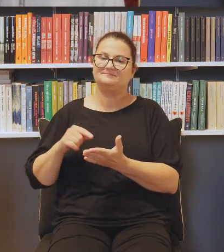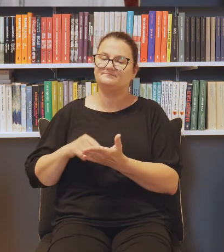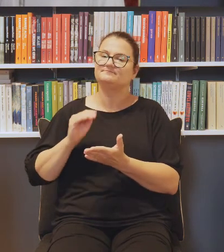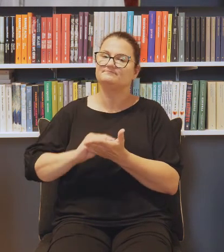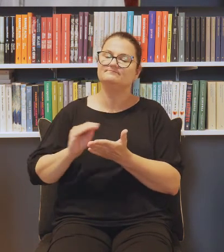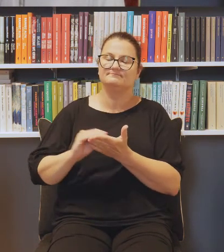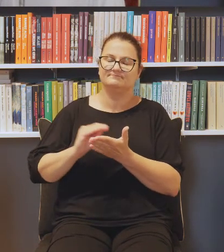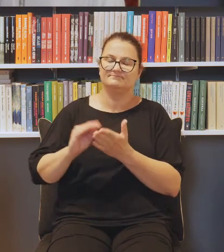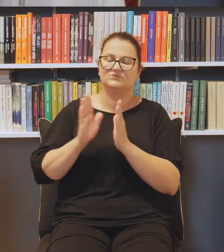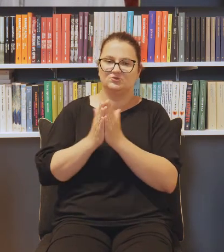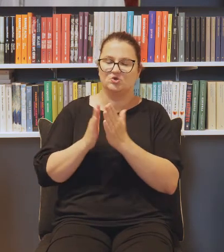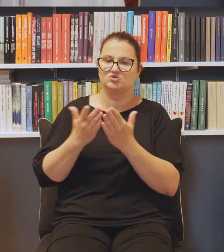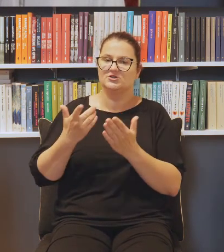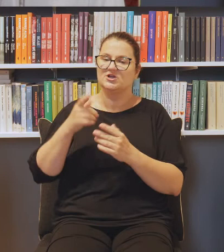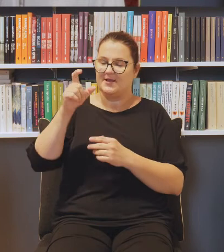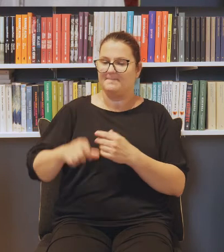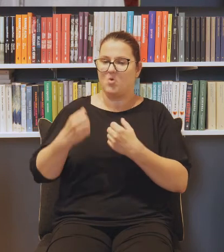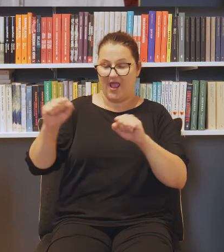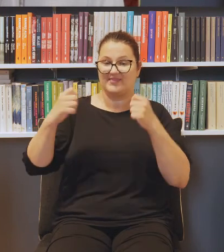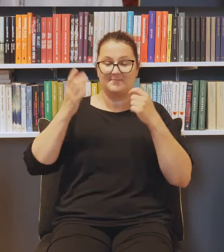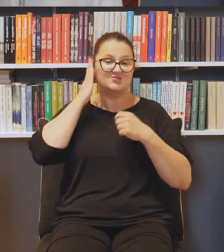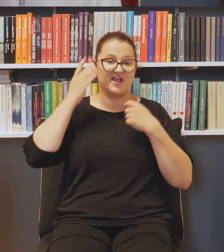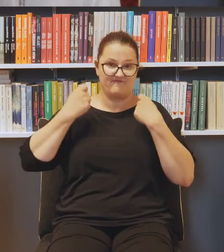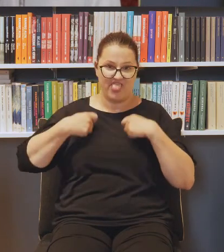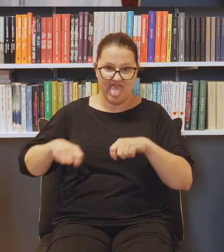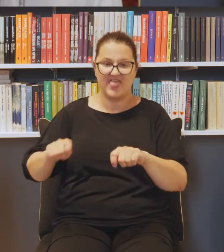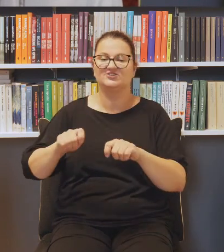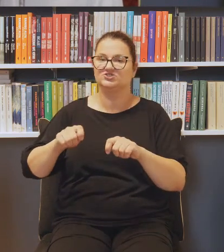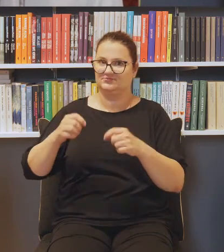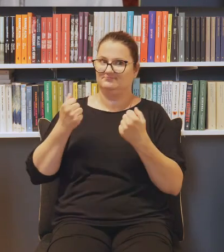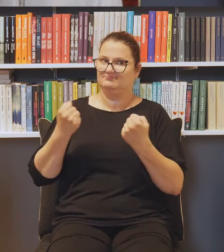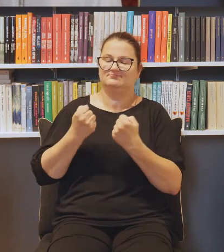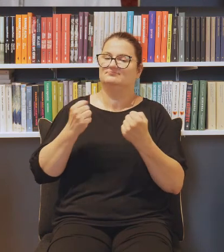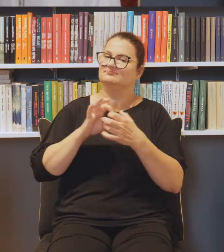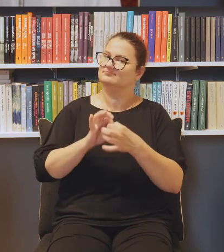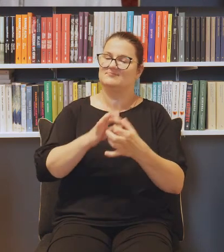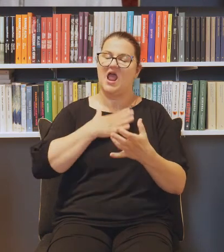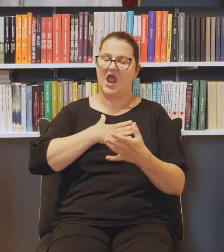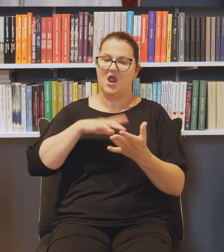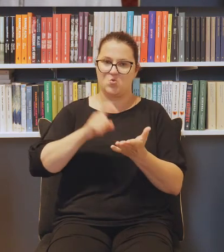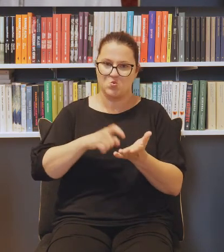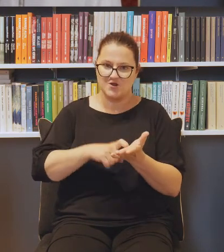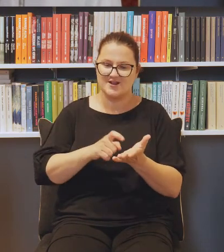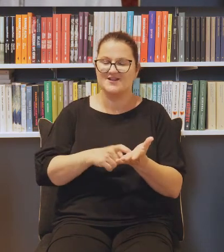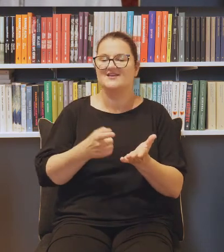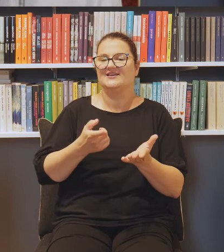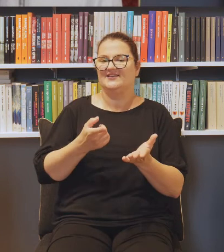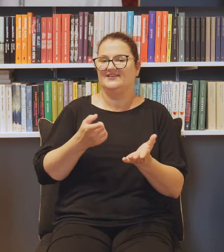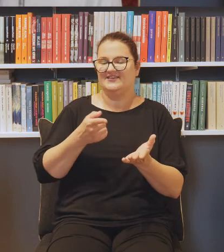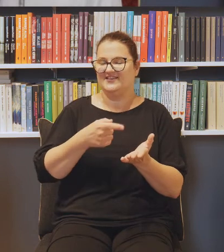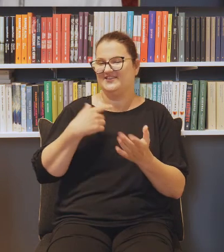taką książkę. Bohater mieszka na wsi i bardzo jest właśnie związany z kurami i z